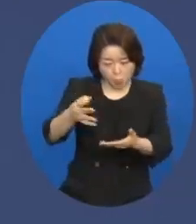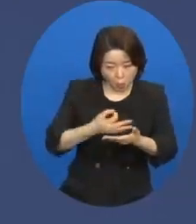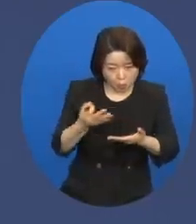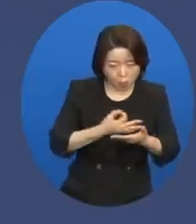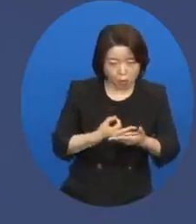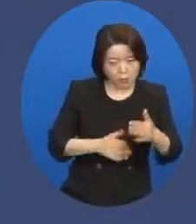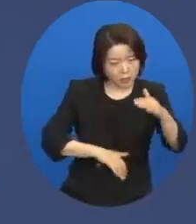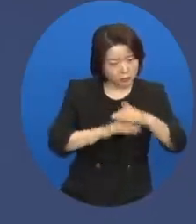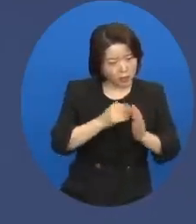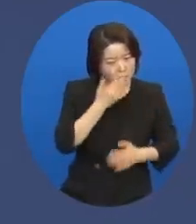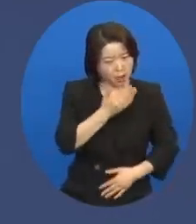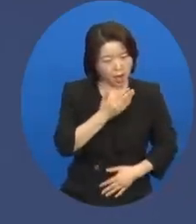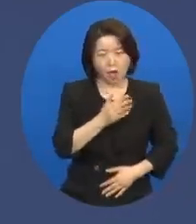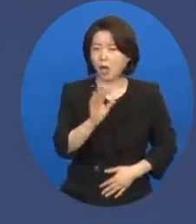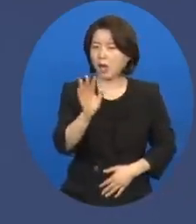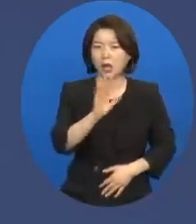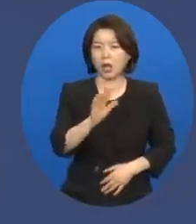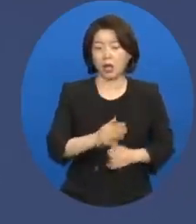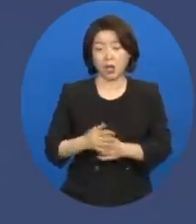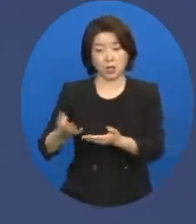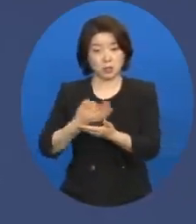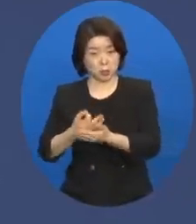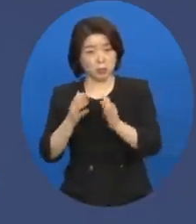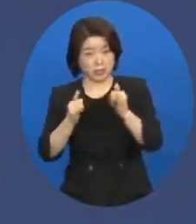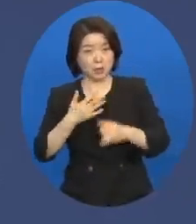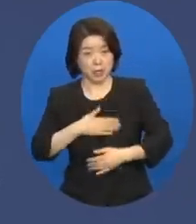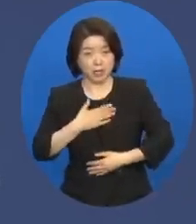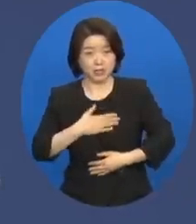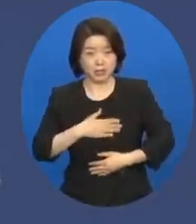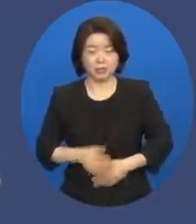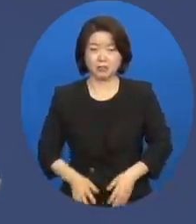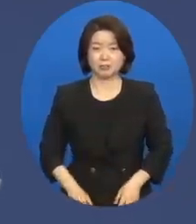채워질까 했는데, 뭐 돈 벌어보신 분들은 아시겠지만